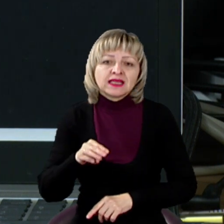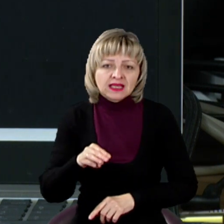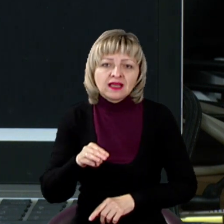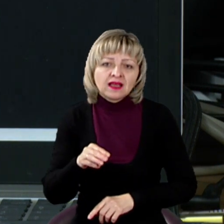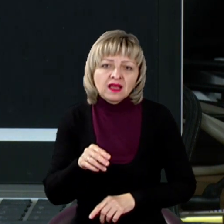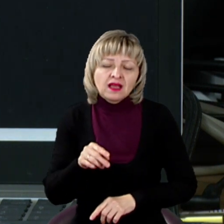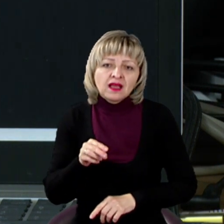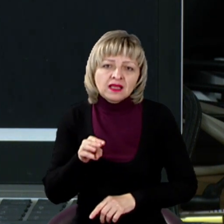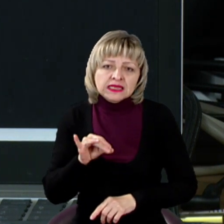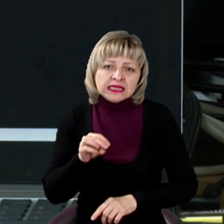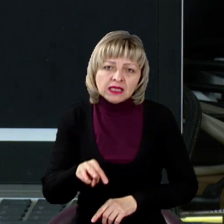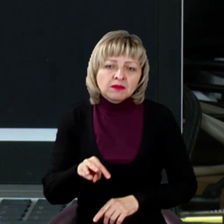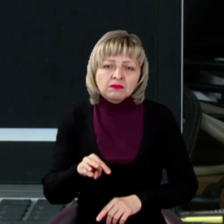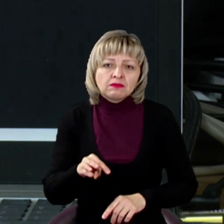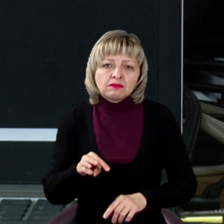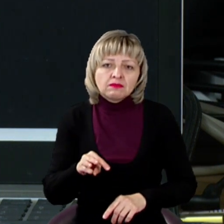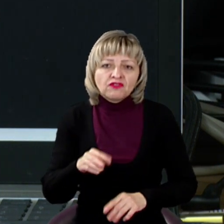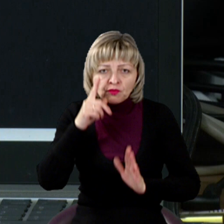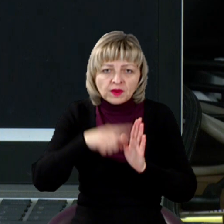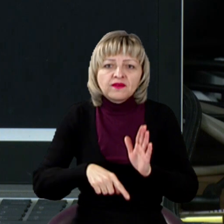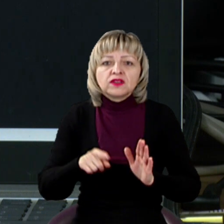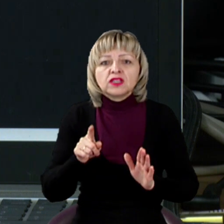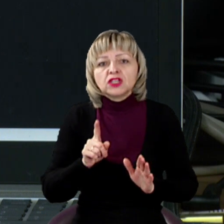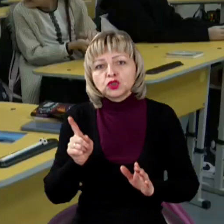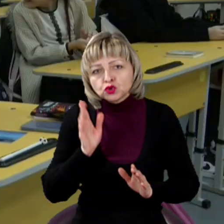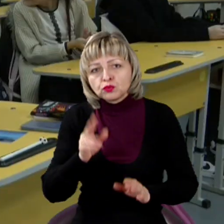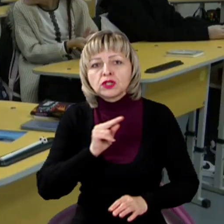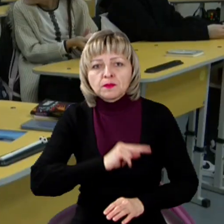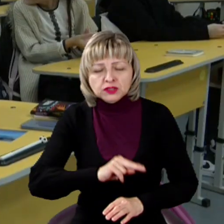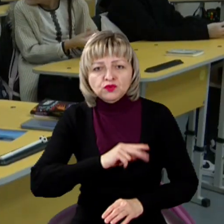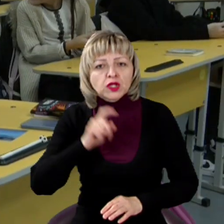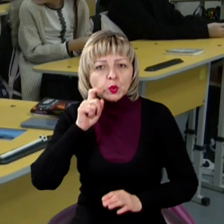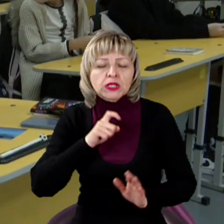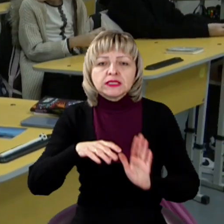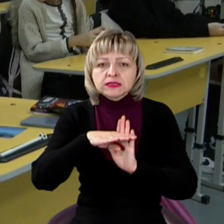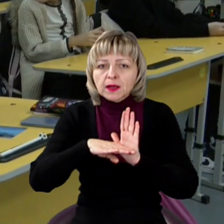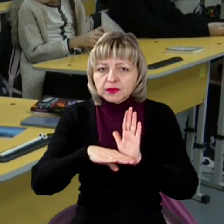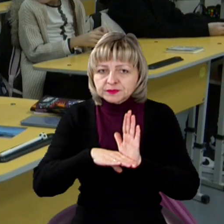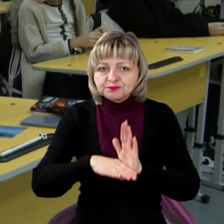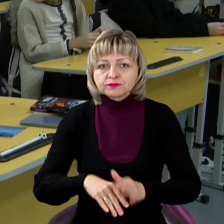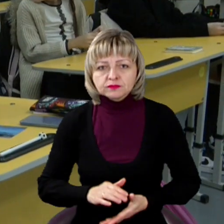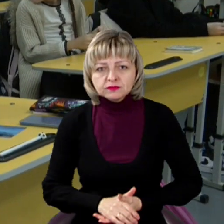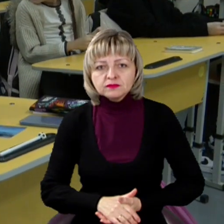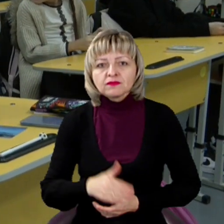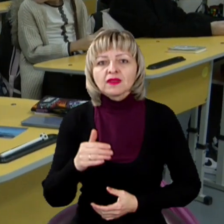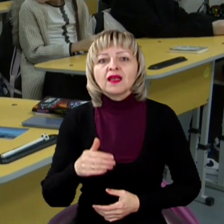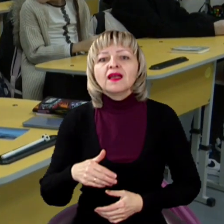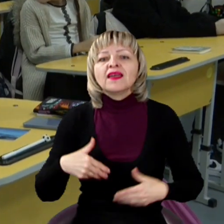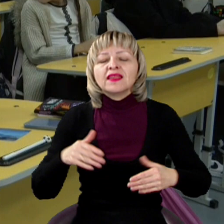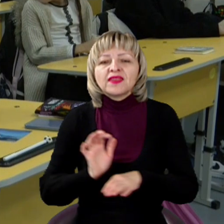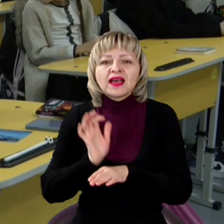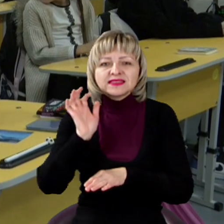шансів, що буде українська антарктична програма працювати. Вітання з рідної країни вам